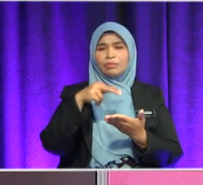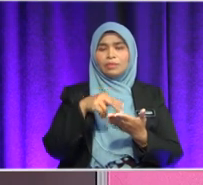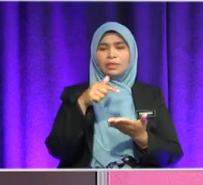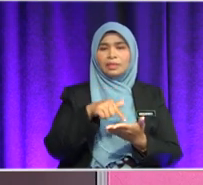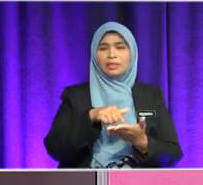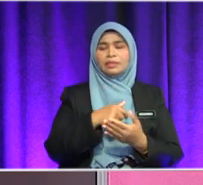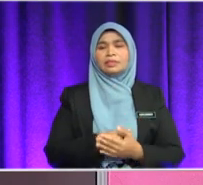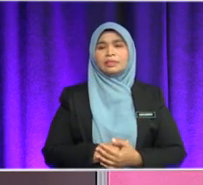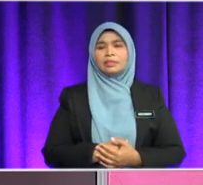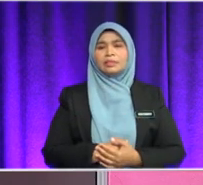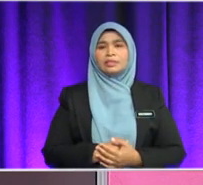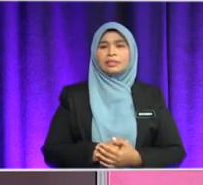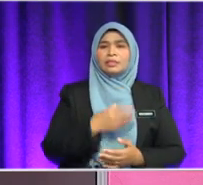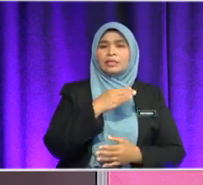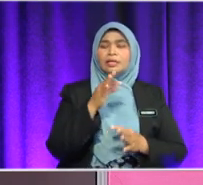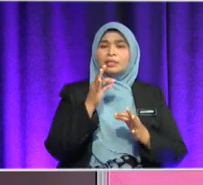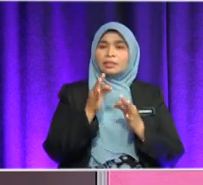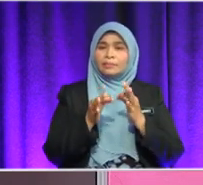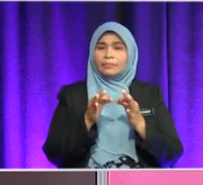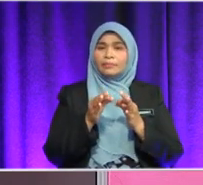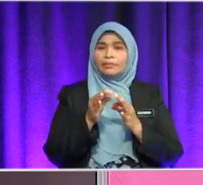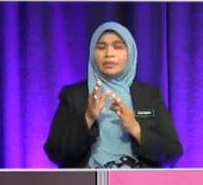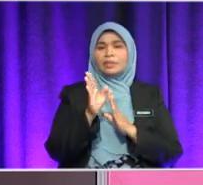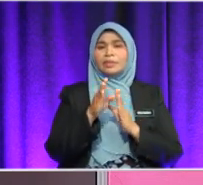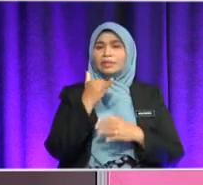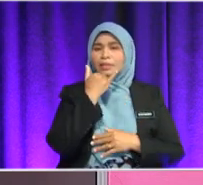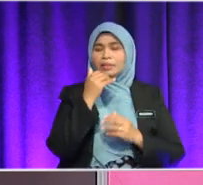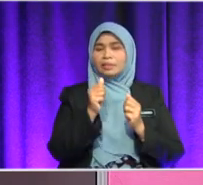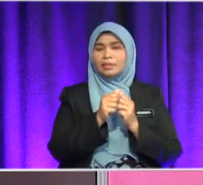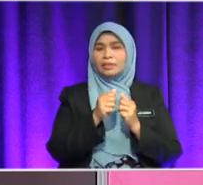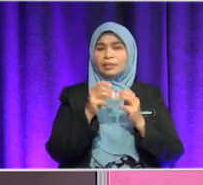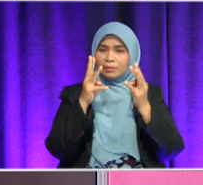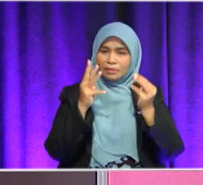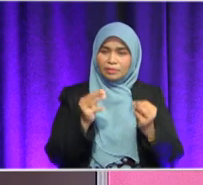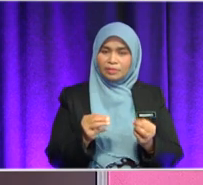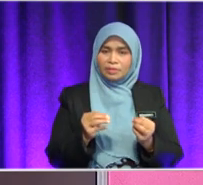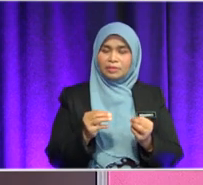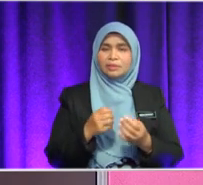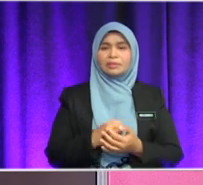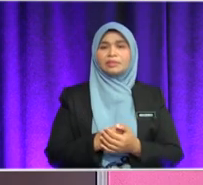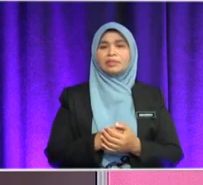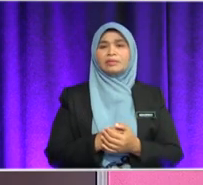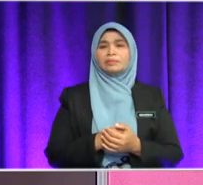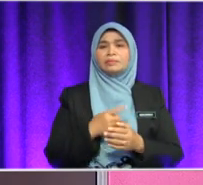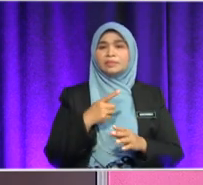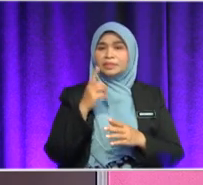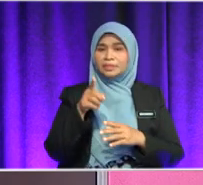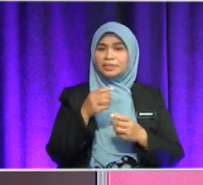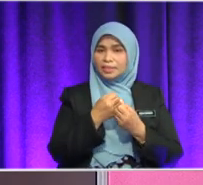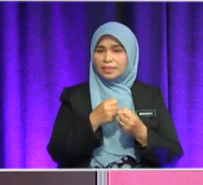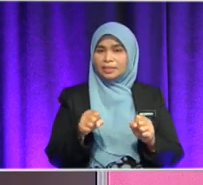minta diampunkan ataupun dimaafkan segala kesan ada hutang Kenapa kalau kita